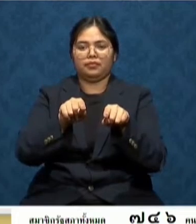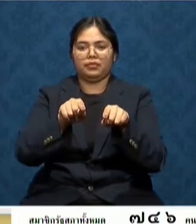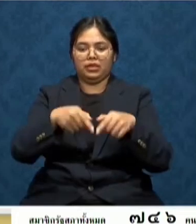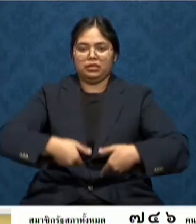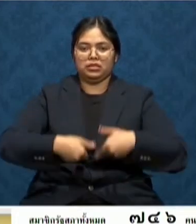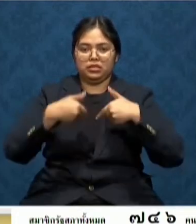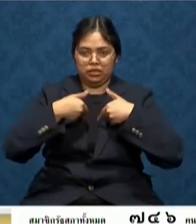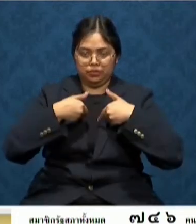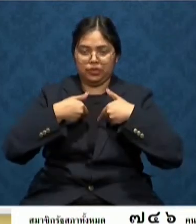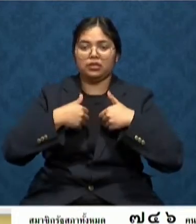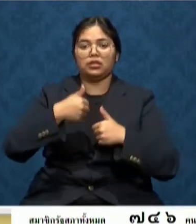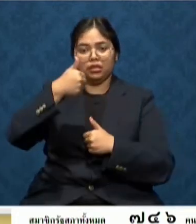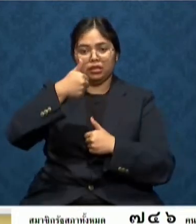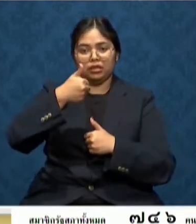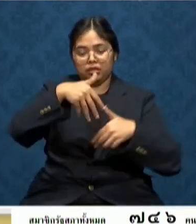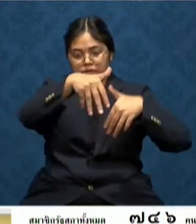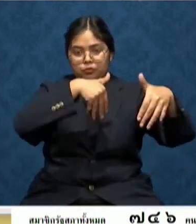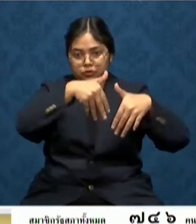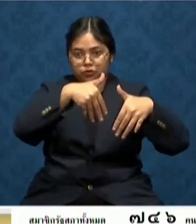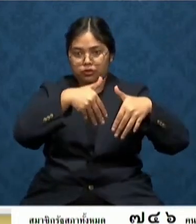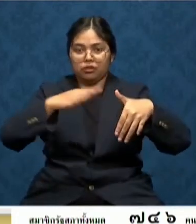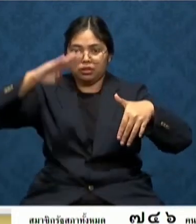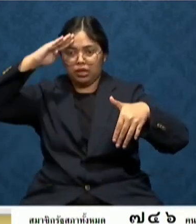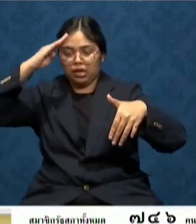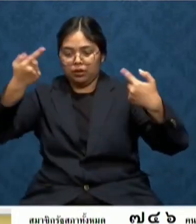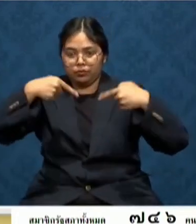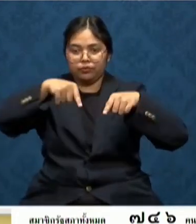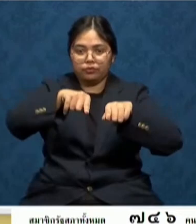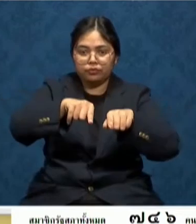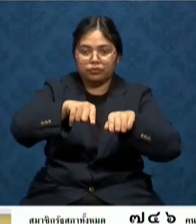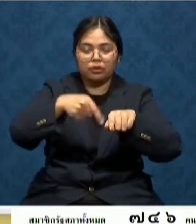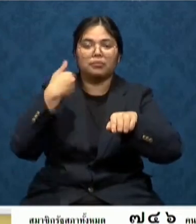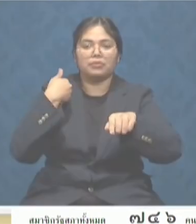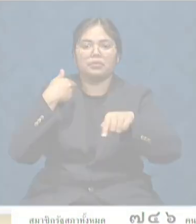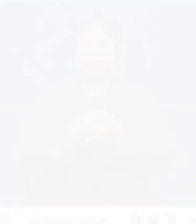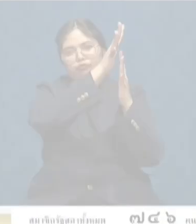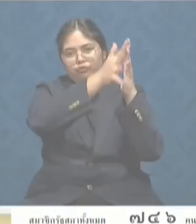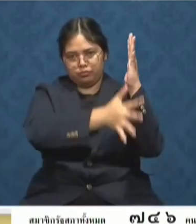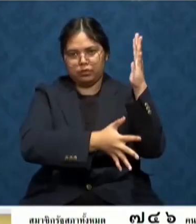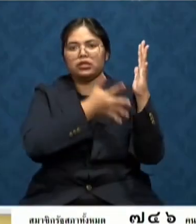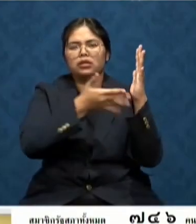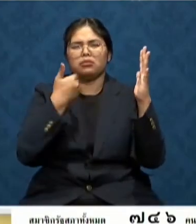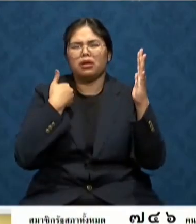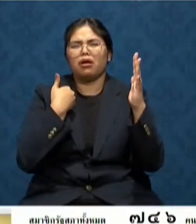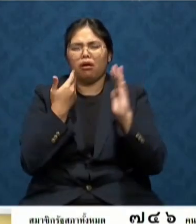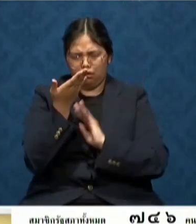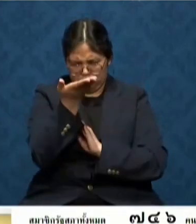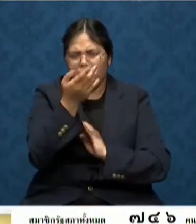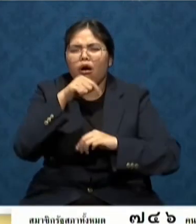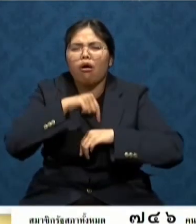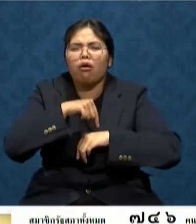มีชีวิที่ดีขึ้นกับพี่น้ประชาชนจะลำบากขึ้นขอวาร้าหนอยครับ